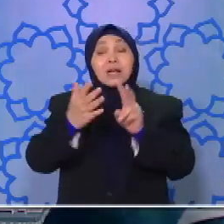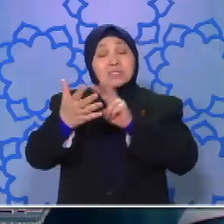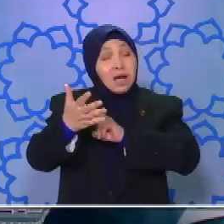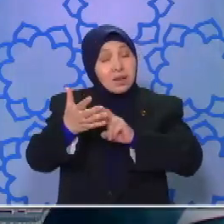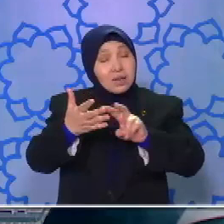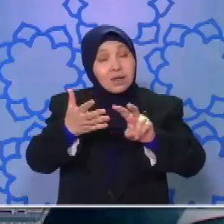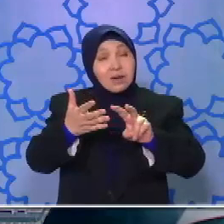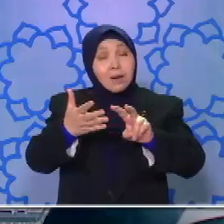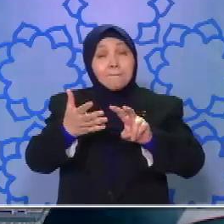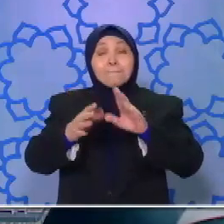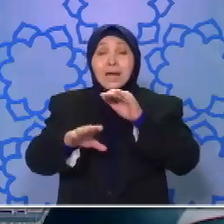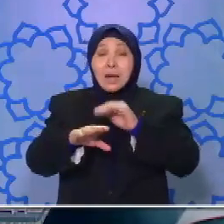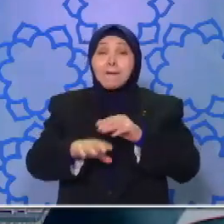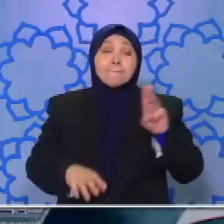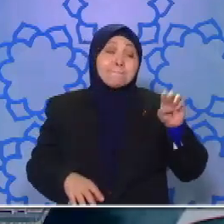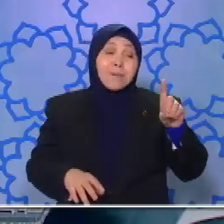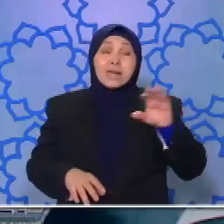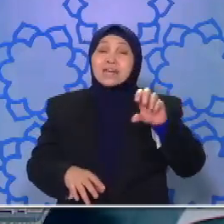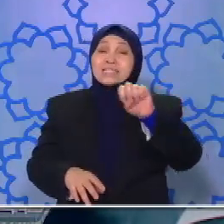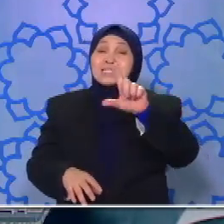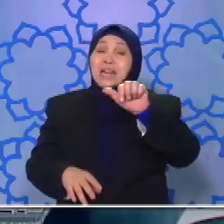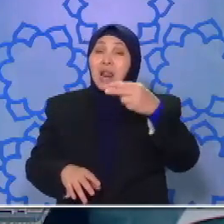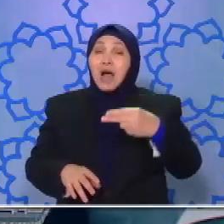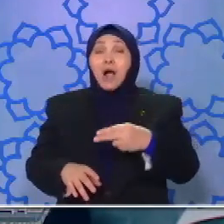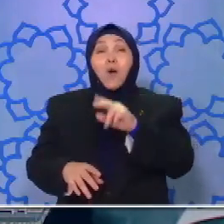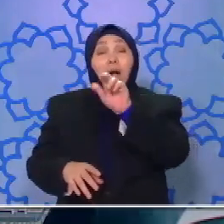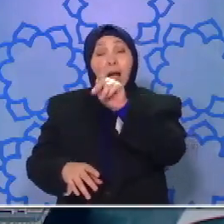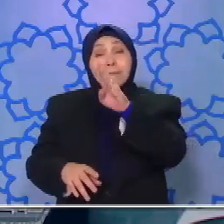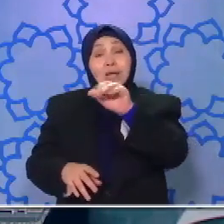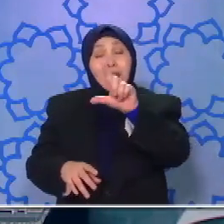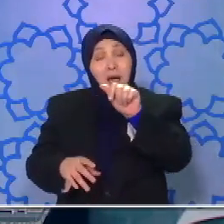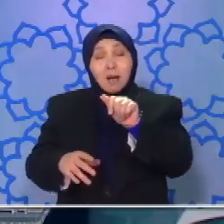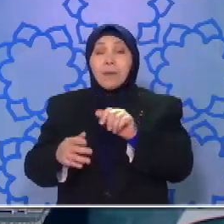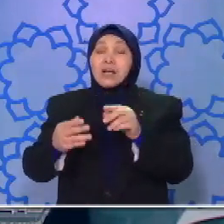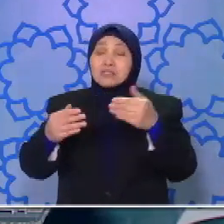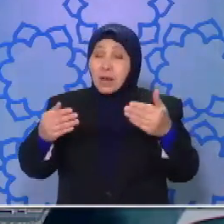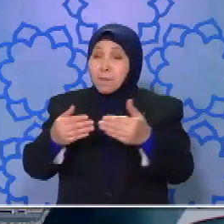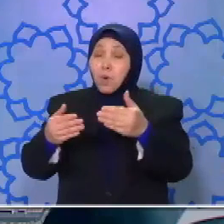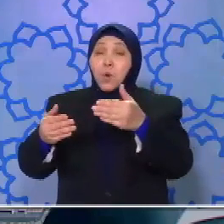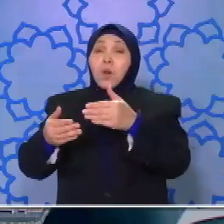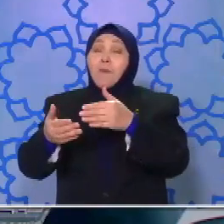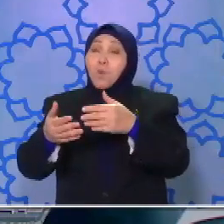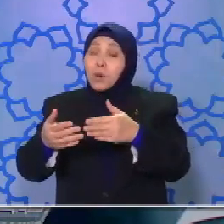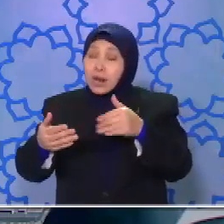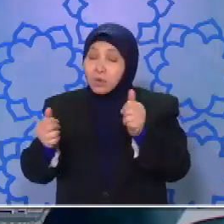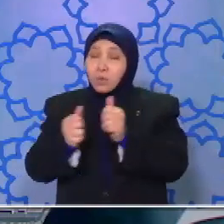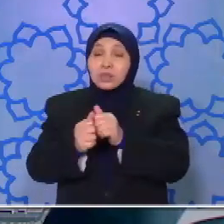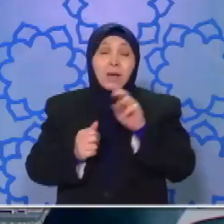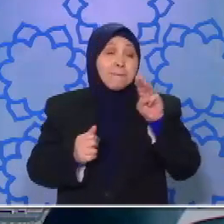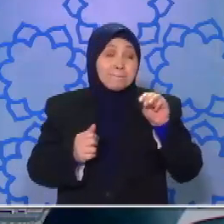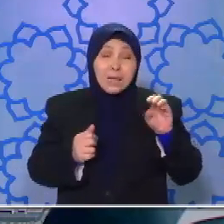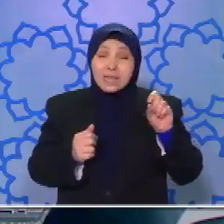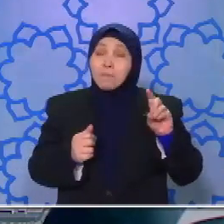bacaannya pada maksilah tawilah, bila kita baca dengan sambung, baca dengan wasal, maka dibaca semata-mata mad jaiz